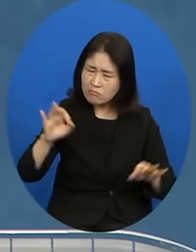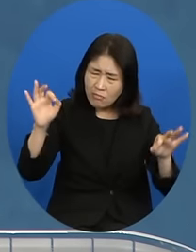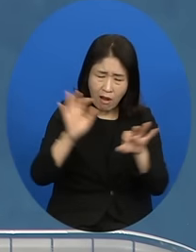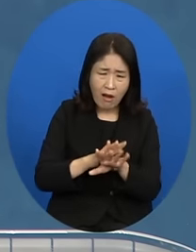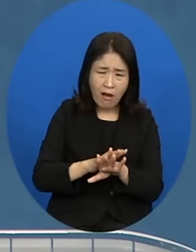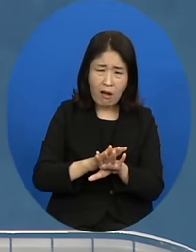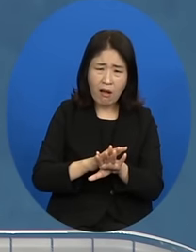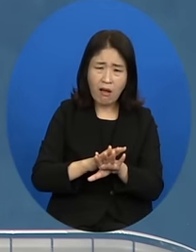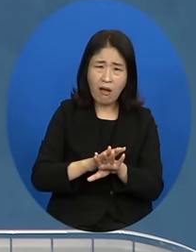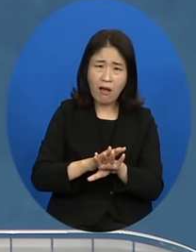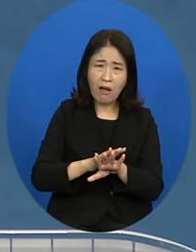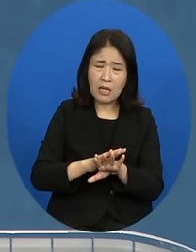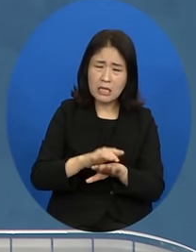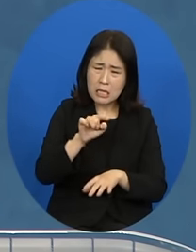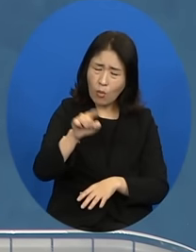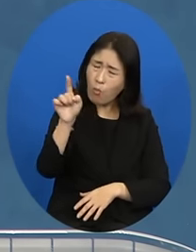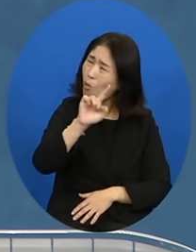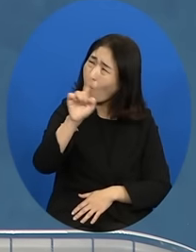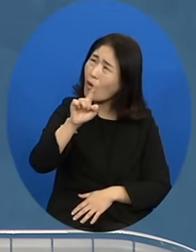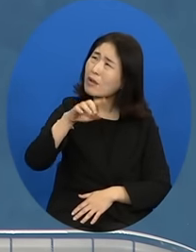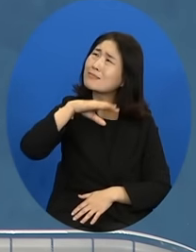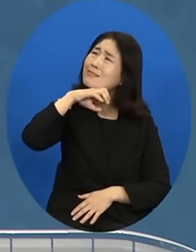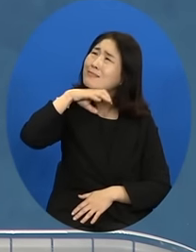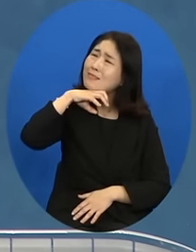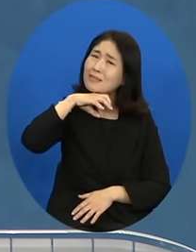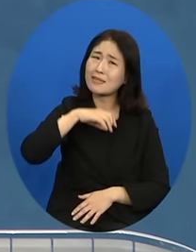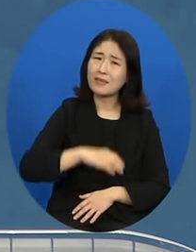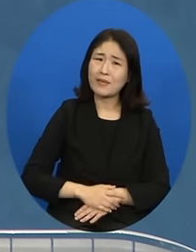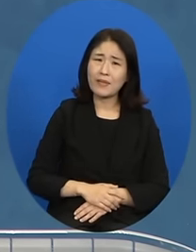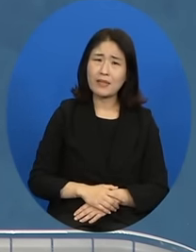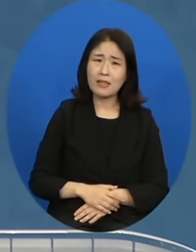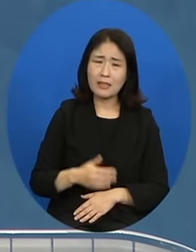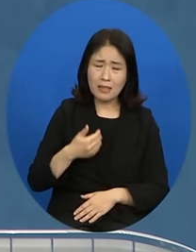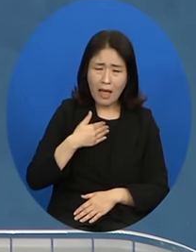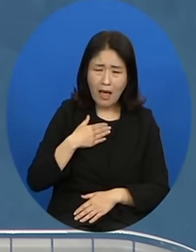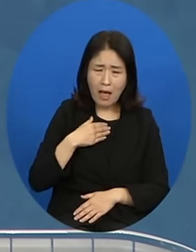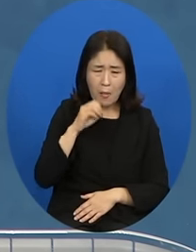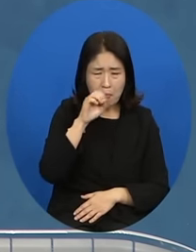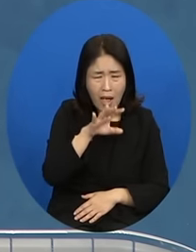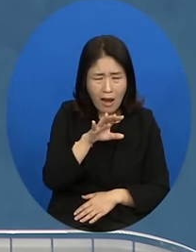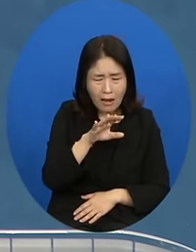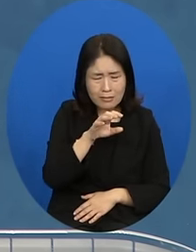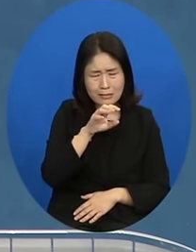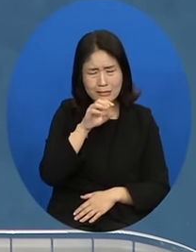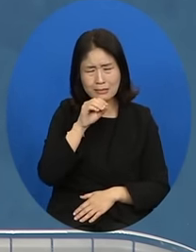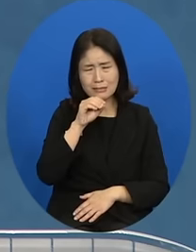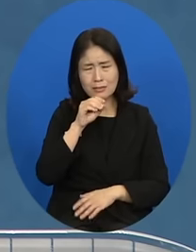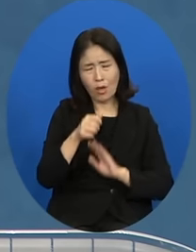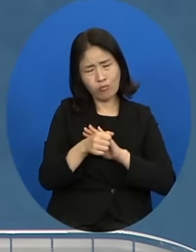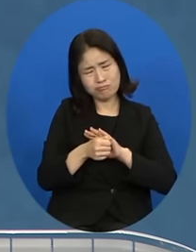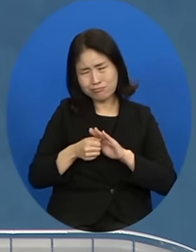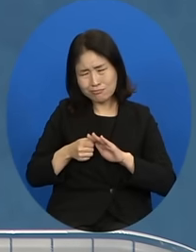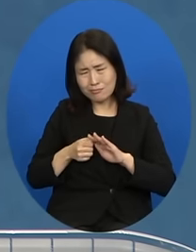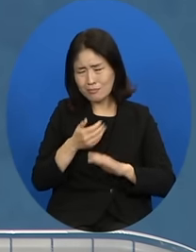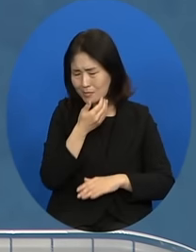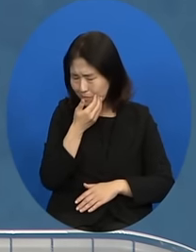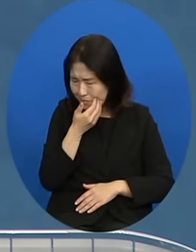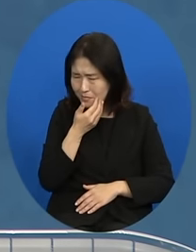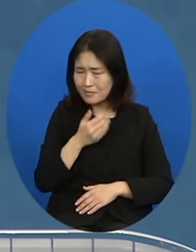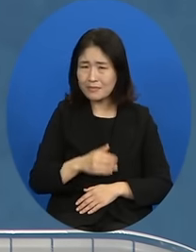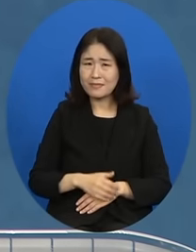없어졌으니 이게 뭡니까? 어디 가서 말하기도 너무 민망하고 너무